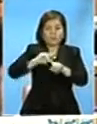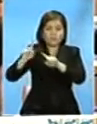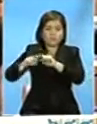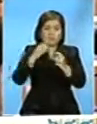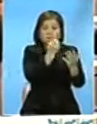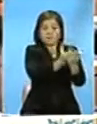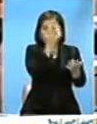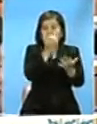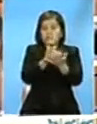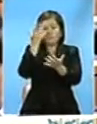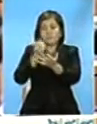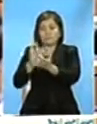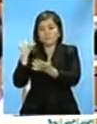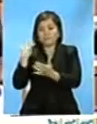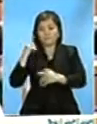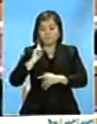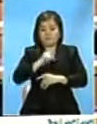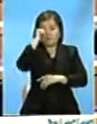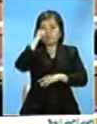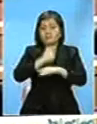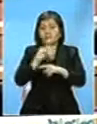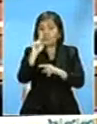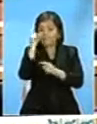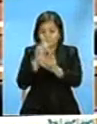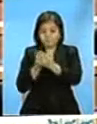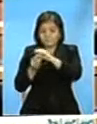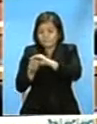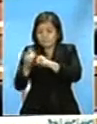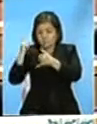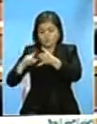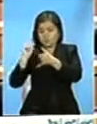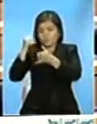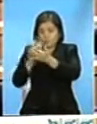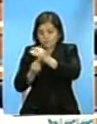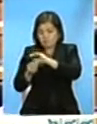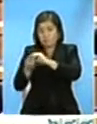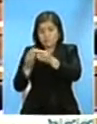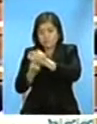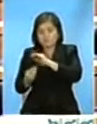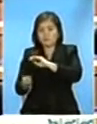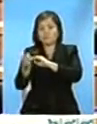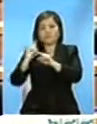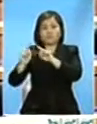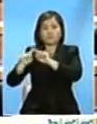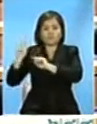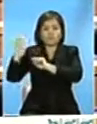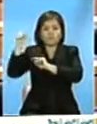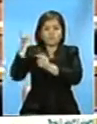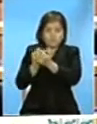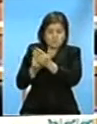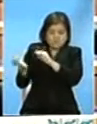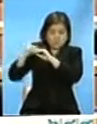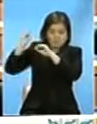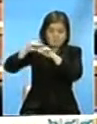ตในระบอบเผด็จการนะครับเพราะล็อบบี้กับผู้มีอำนาจเพียงคนเดียวทุนก็โตครับหลายคนบอกว่าทุนจะต้องโตไปกับประ